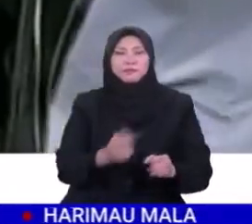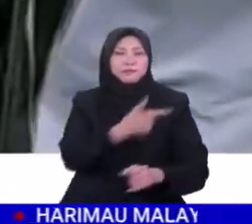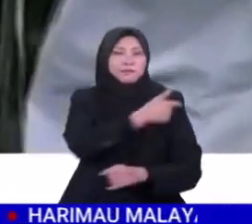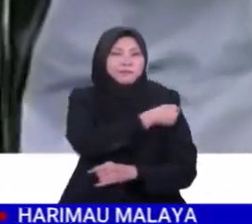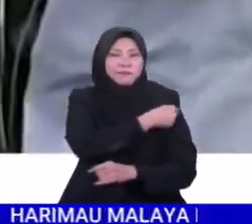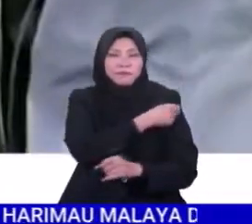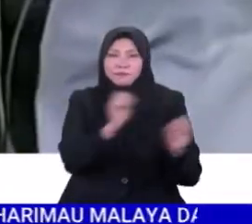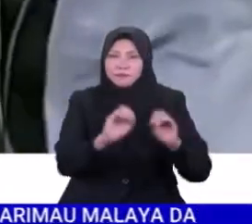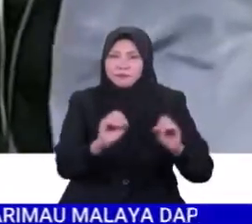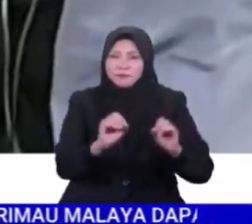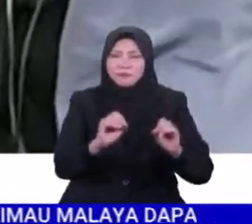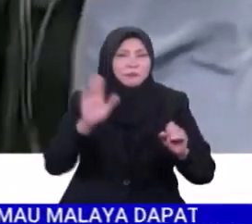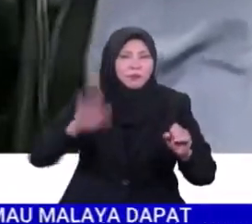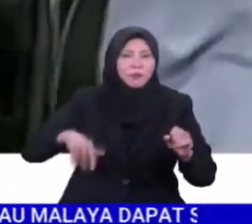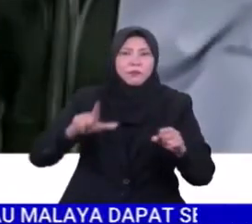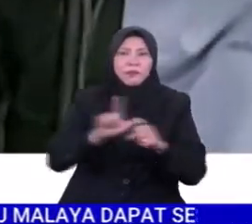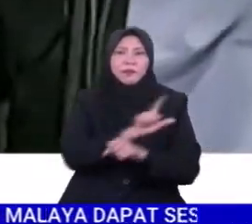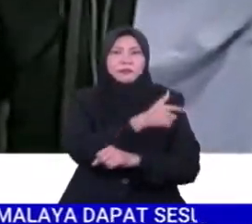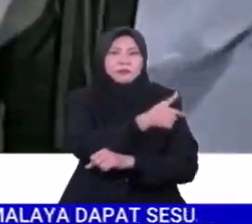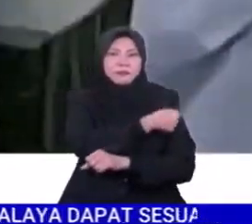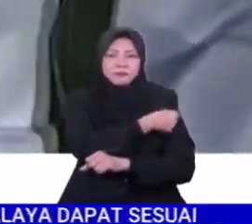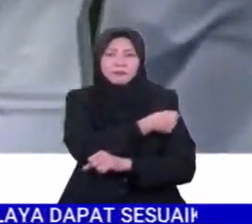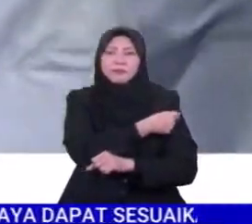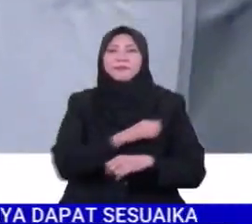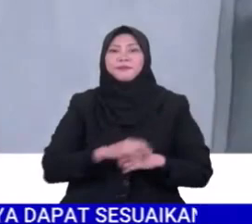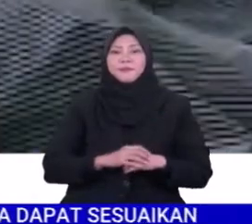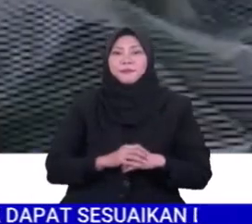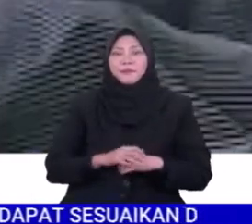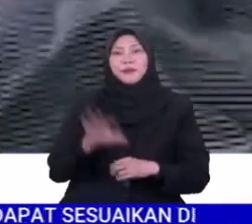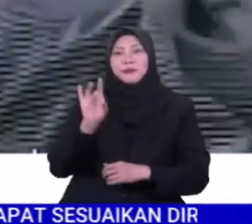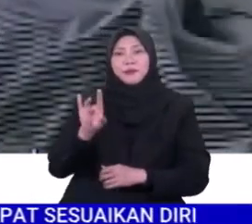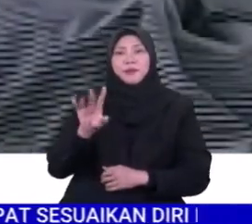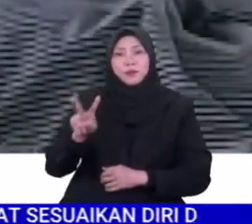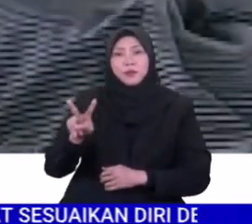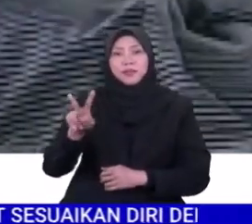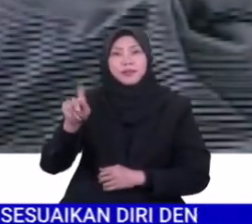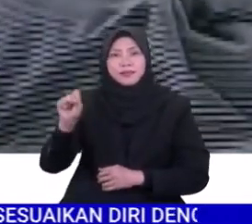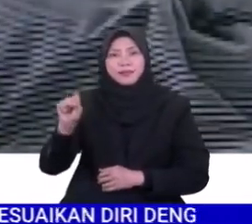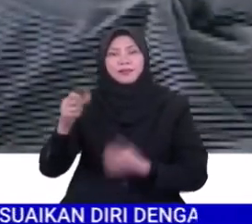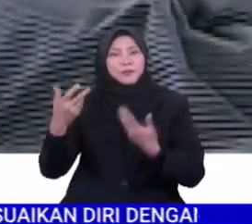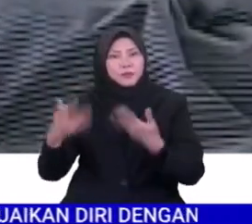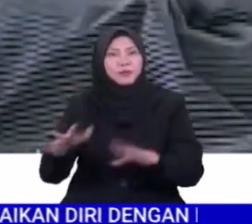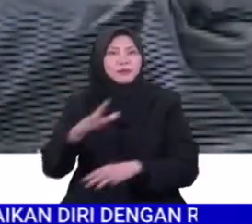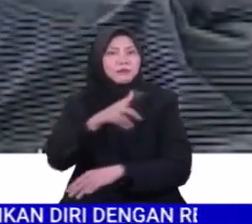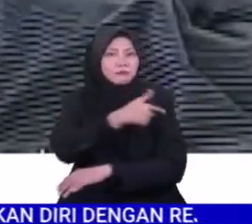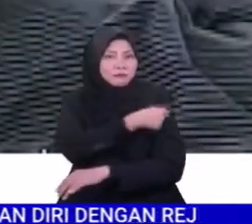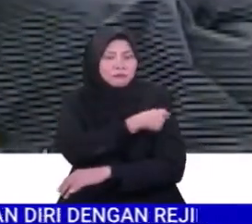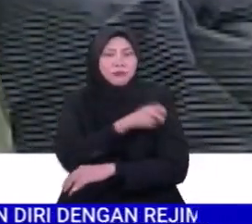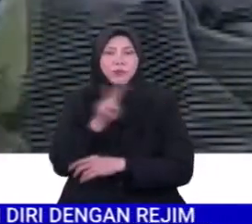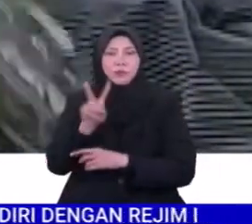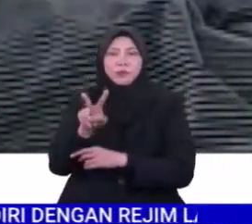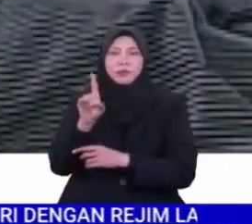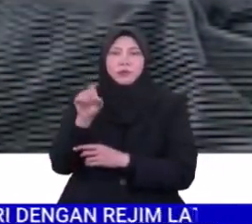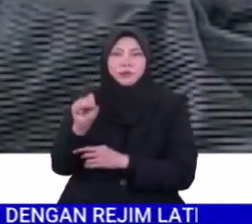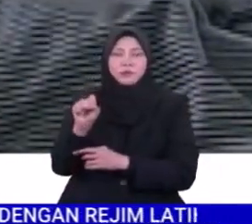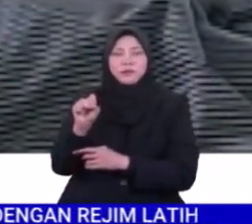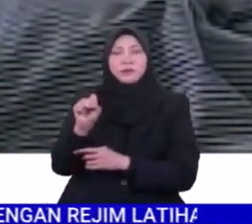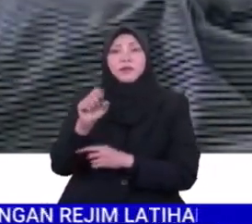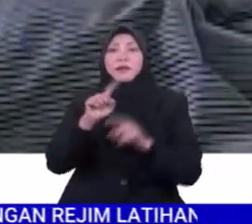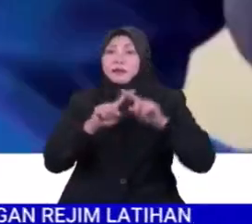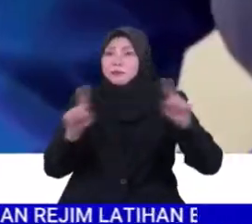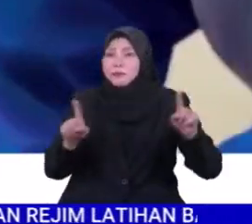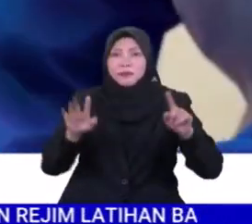divaksinasi atau belum lengkap vaksinasi wanita 82g setelah menerima dua dosis vaksin komik 19